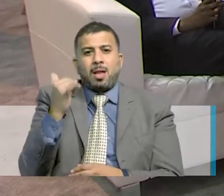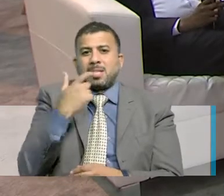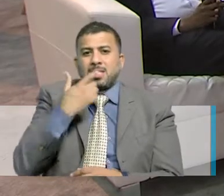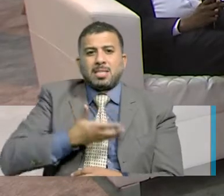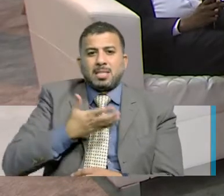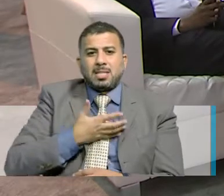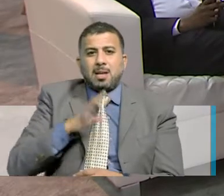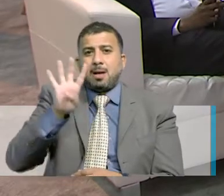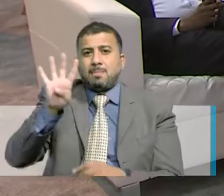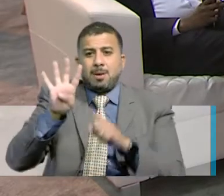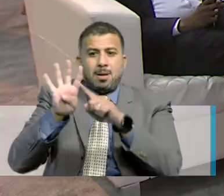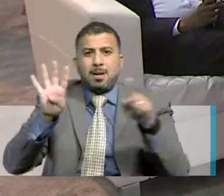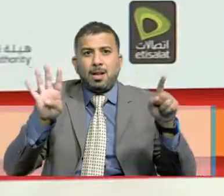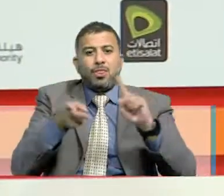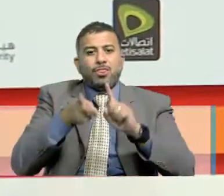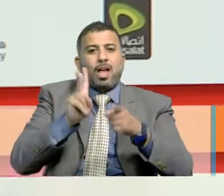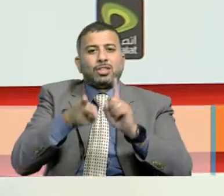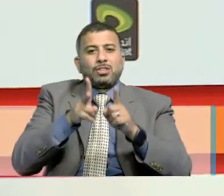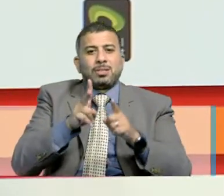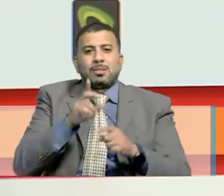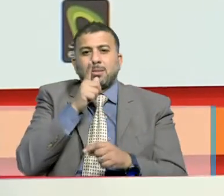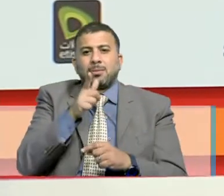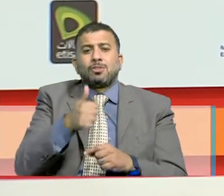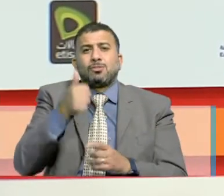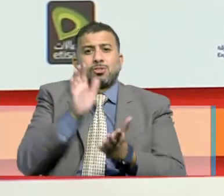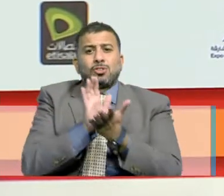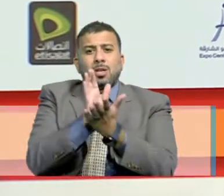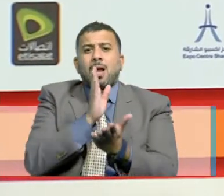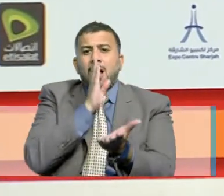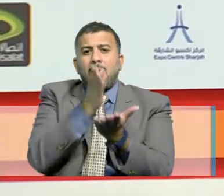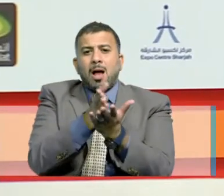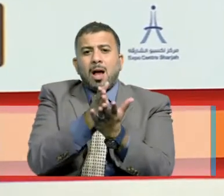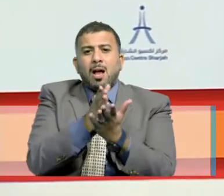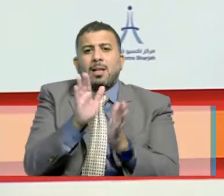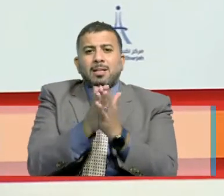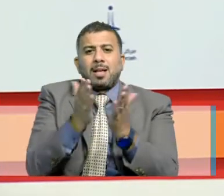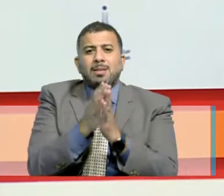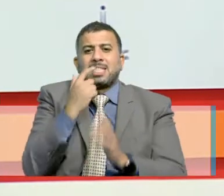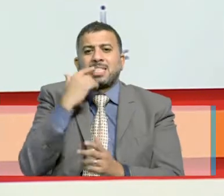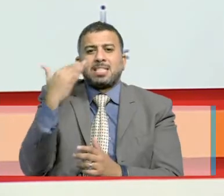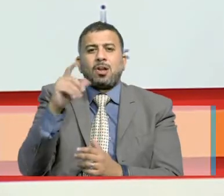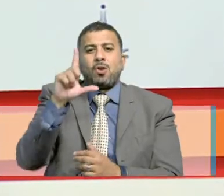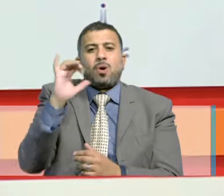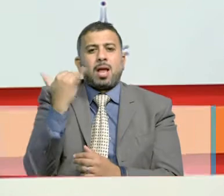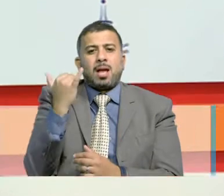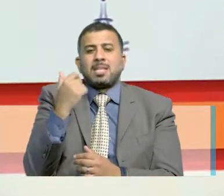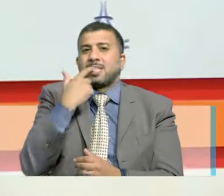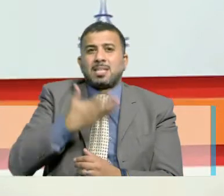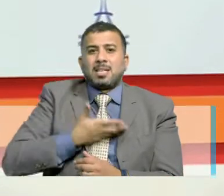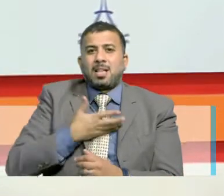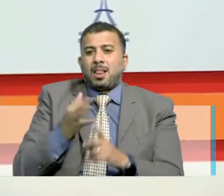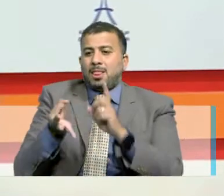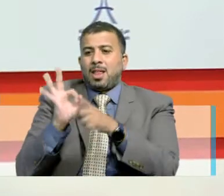من 4 إلى 12 عاما، وفئة جائزة حقل كتاب اليافعين باللغة العربية للأعمار من